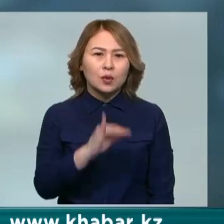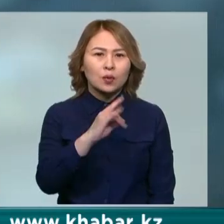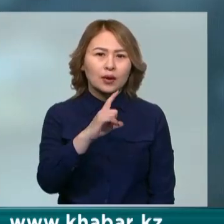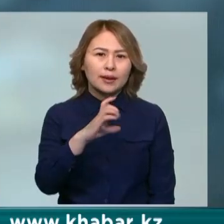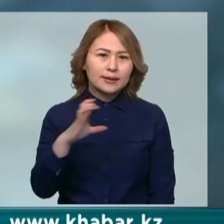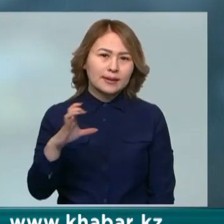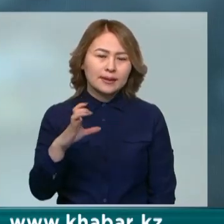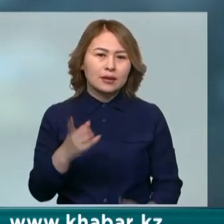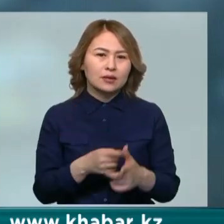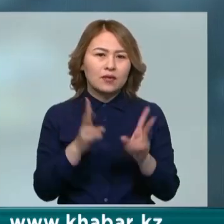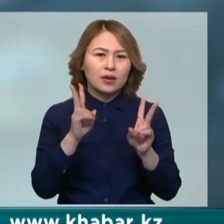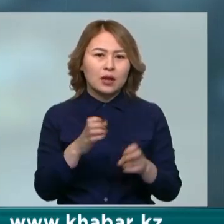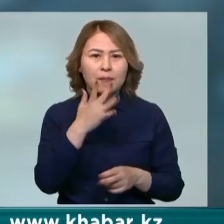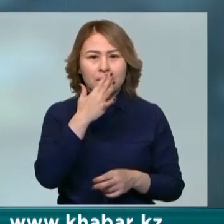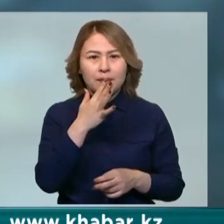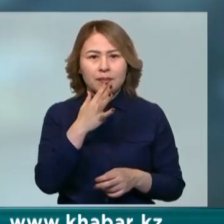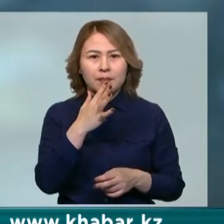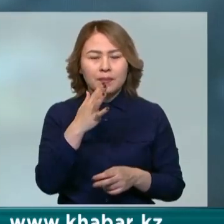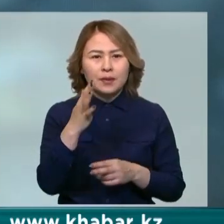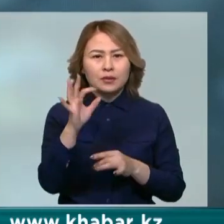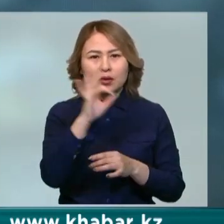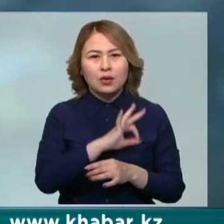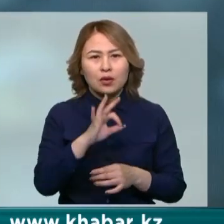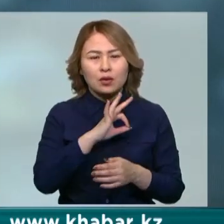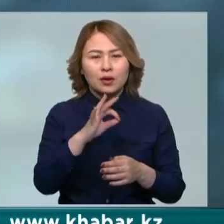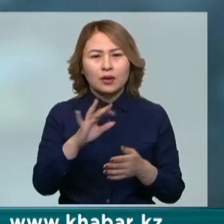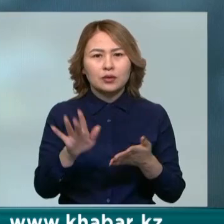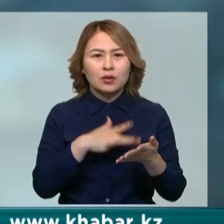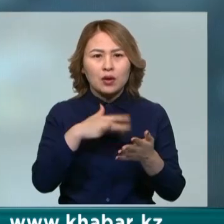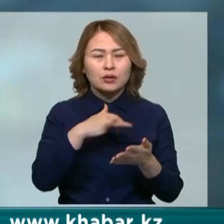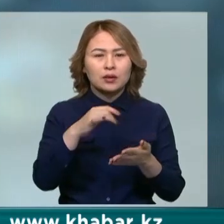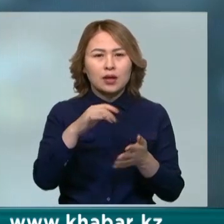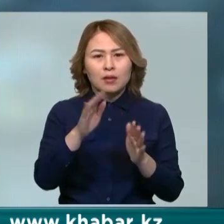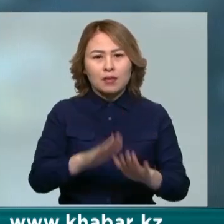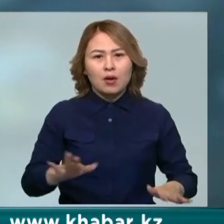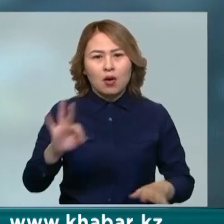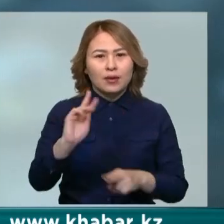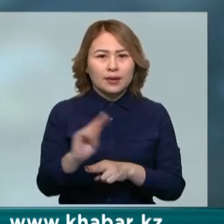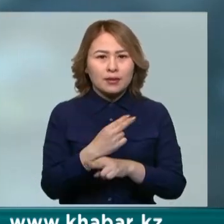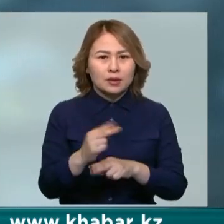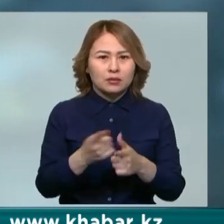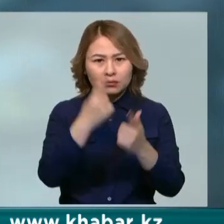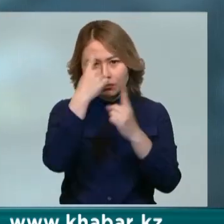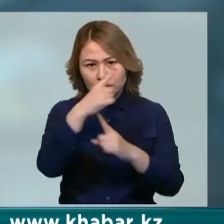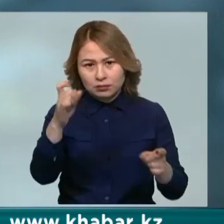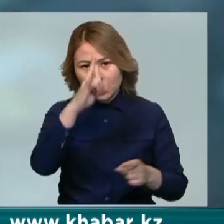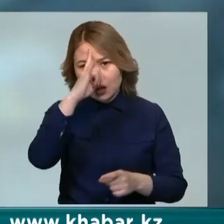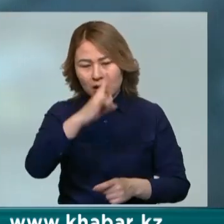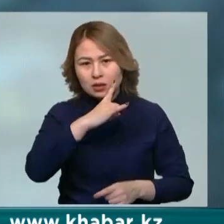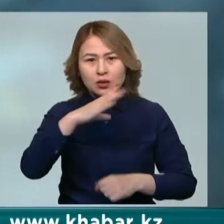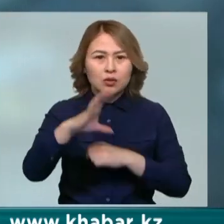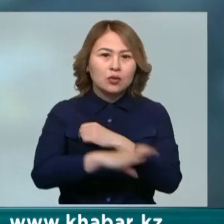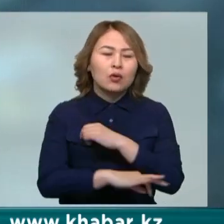US News деп аталатын шетелдік басылым бала тәрбиесі бойынша әлем бойынша әр елдің көрсеткішін жариялапты. Ол